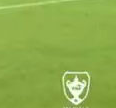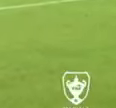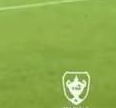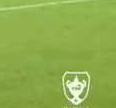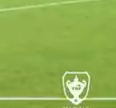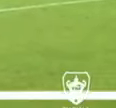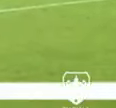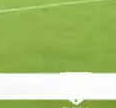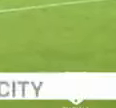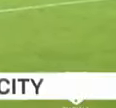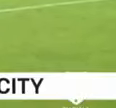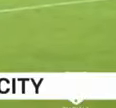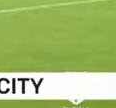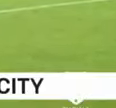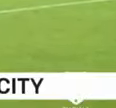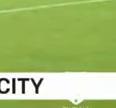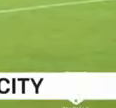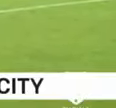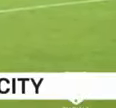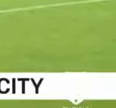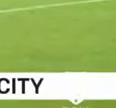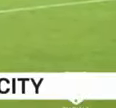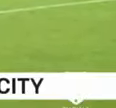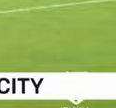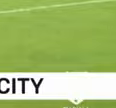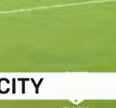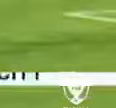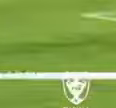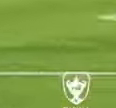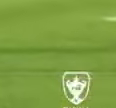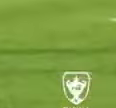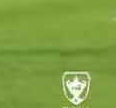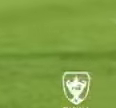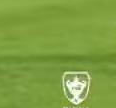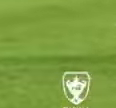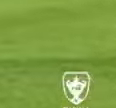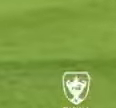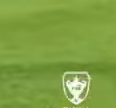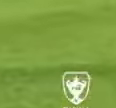The Rhinos, jangan terlalu selesa.